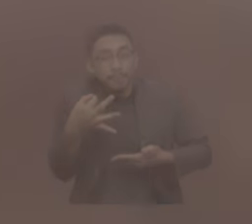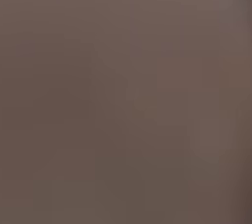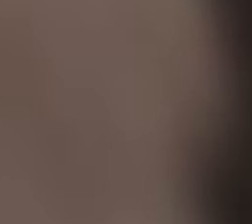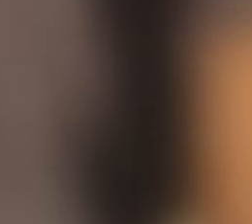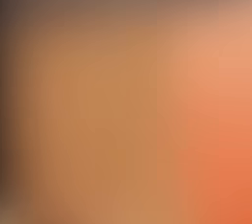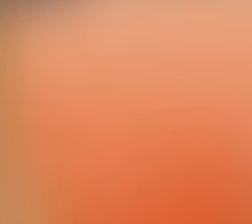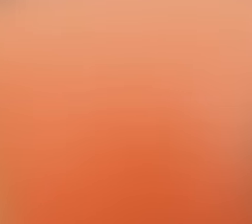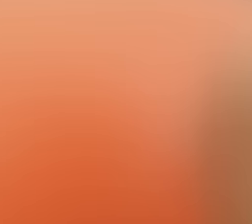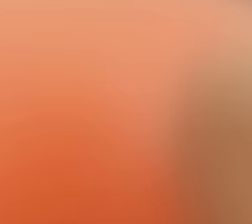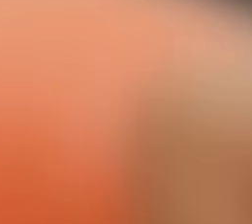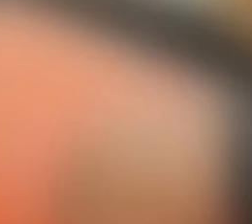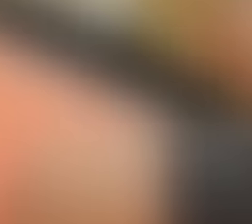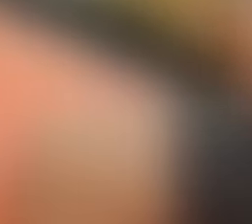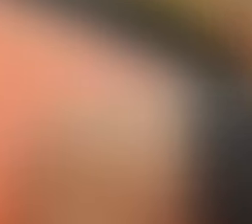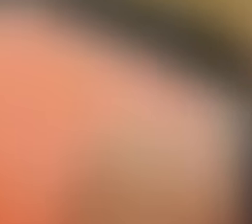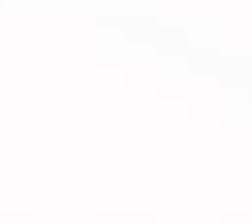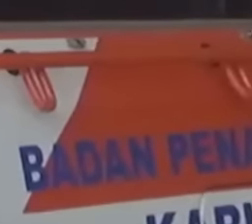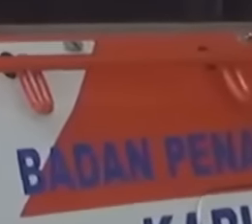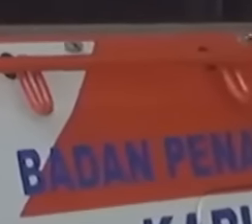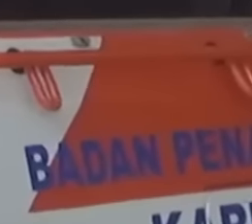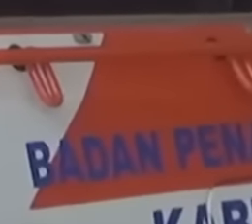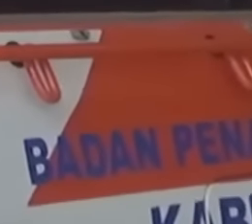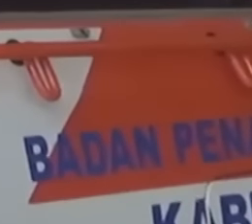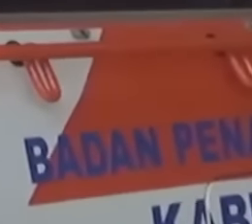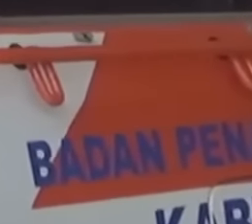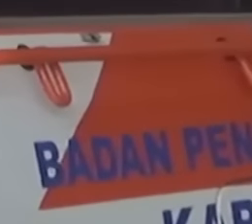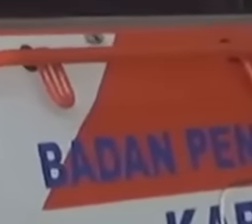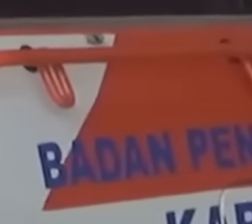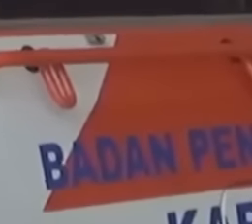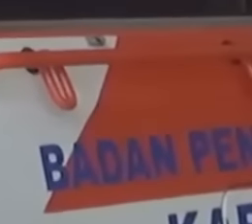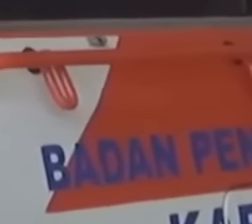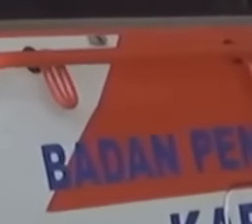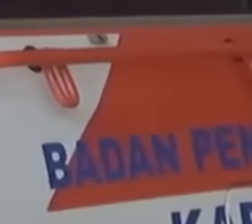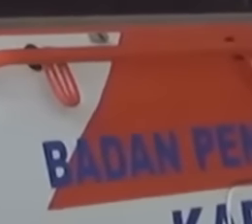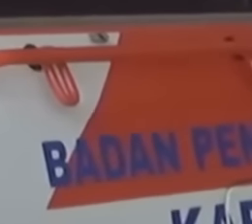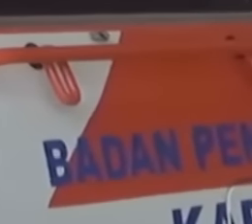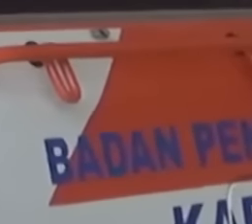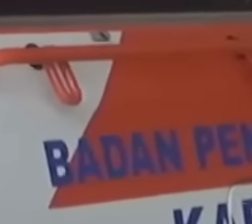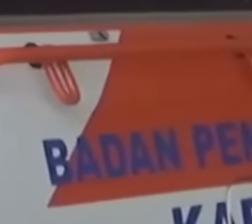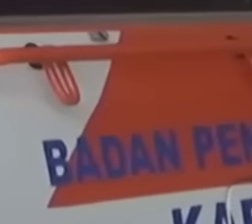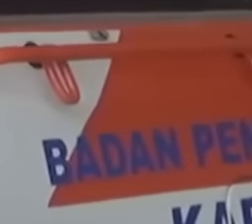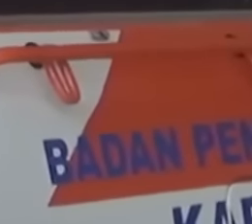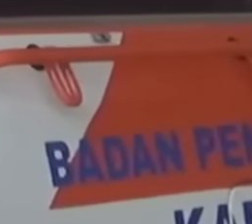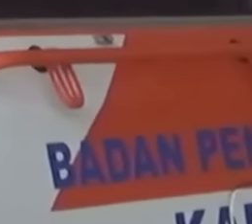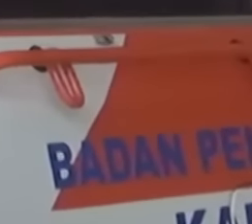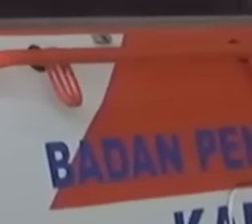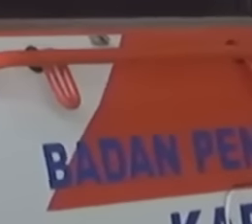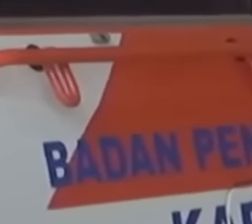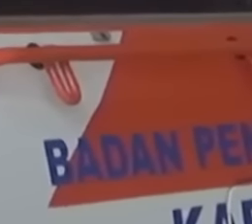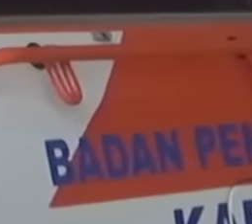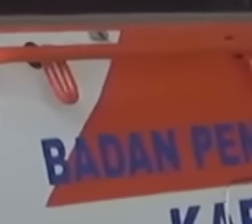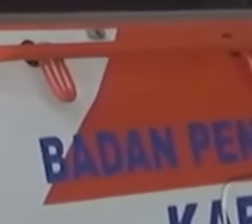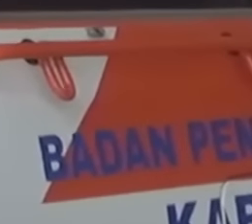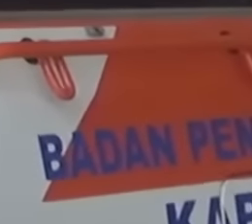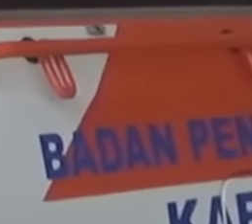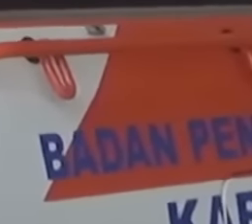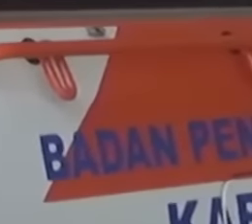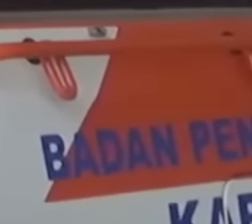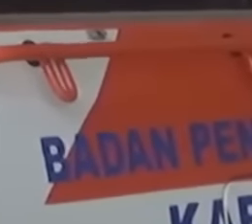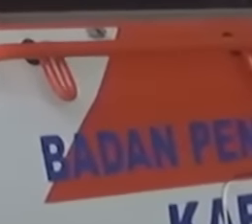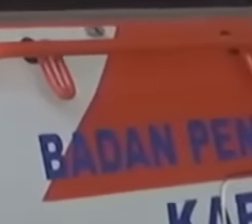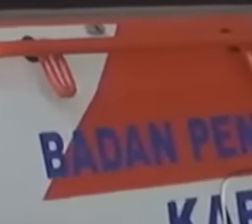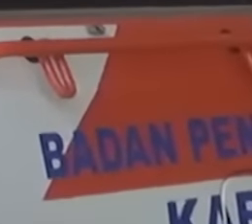dengan ketinggian hingga 1 meter. Di lokasi yang sama juga di Jalan Sengaji Hulu, kita juga menerima laporan ada